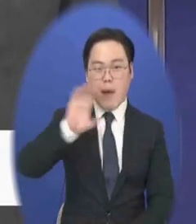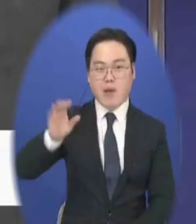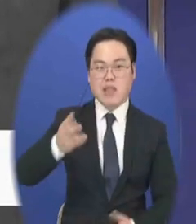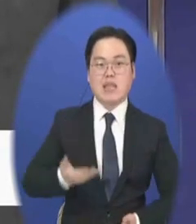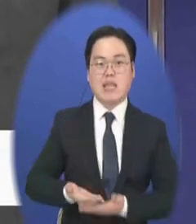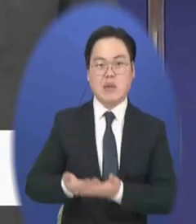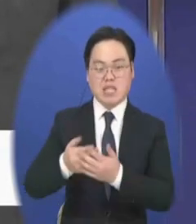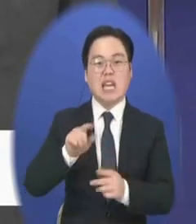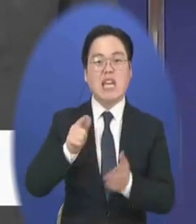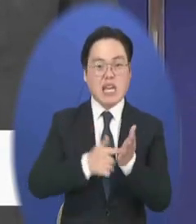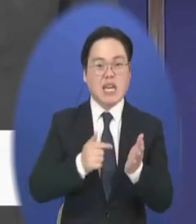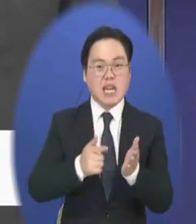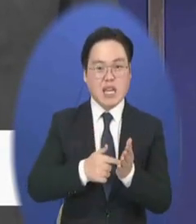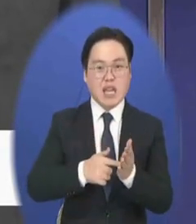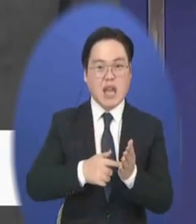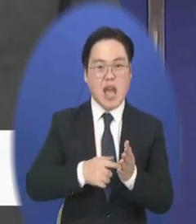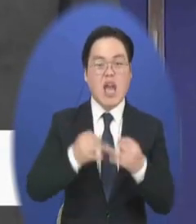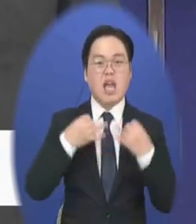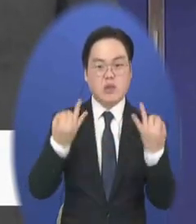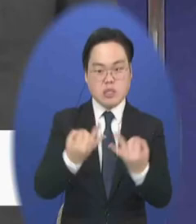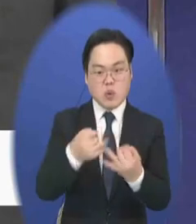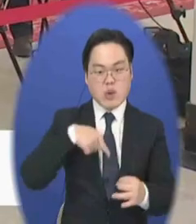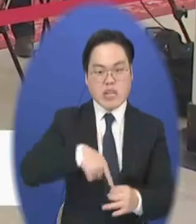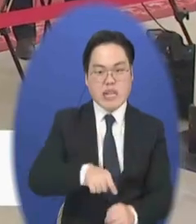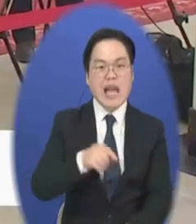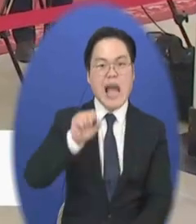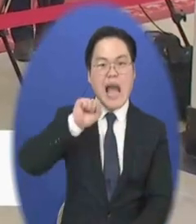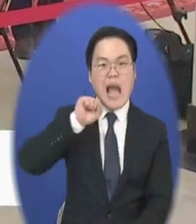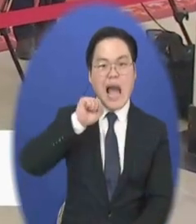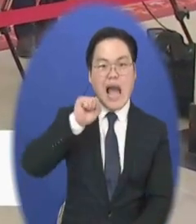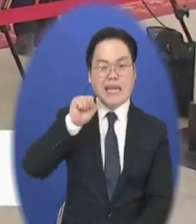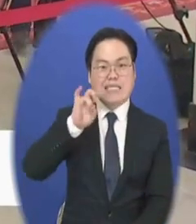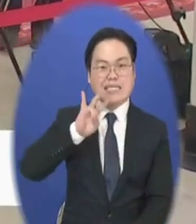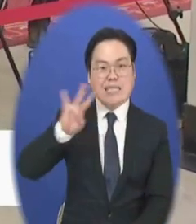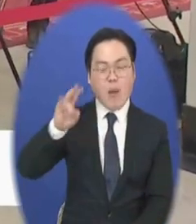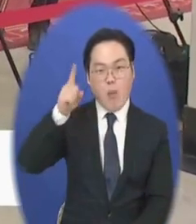байр суурийг улсын хуралдах ардчилсан намын бүлэг мөн Монгол Улсын ерөнхийлөгч илэрхийлж ирсэн. Монгол Улсын